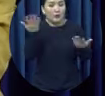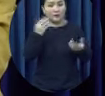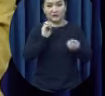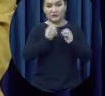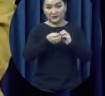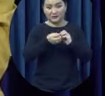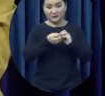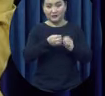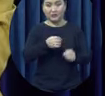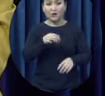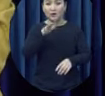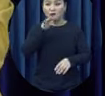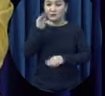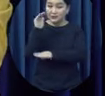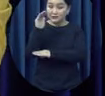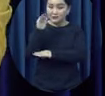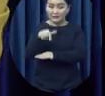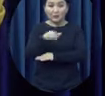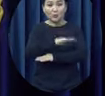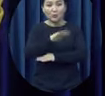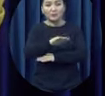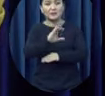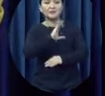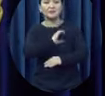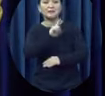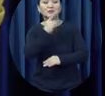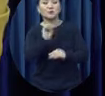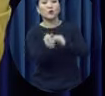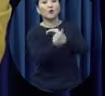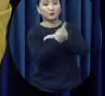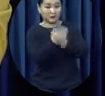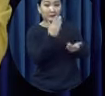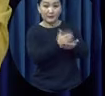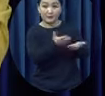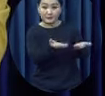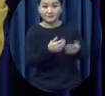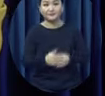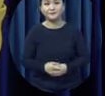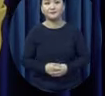яг сэтгэл өсвөр насны хүүхдийн сэтгэл зүйн онцлог байдаг аа.